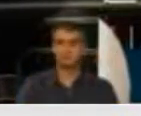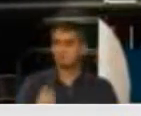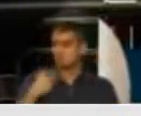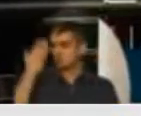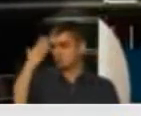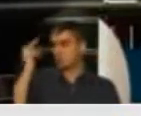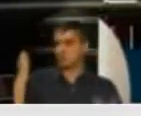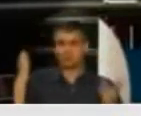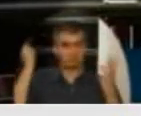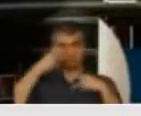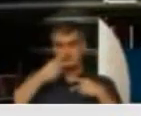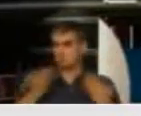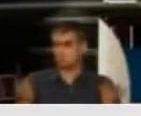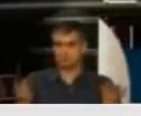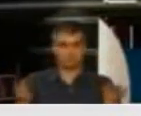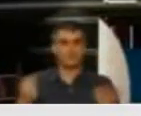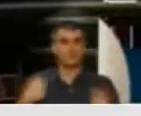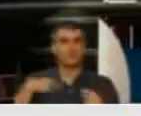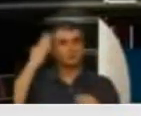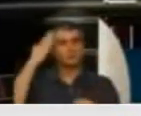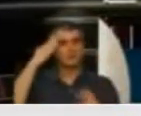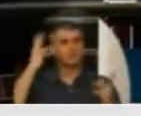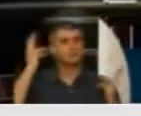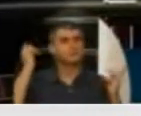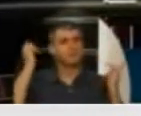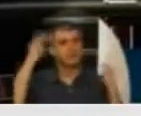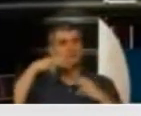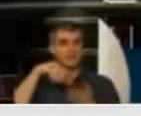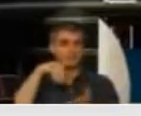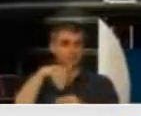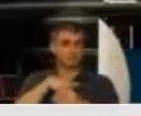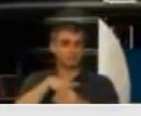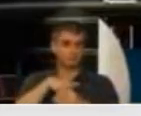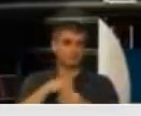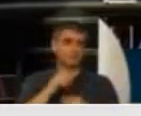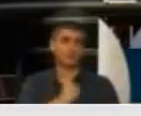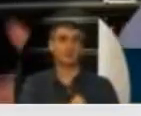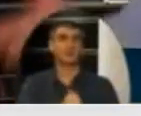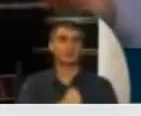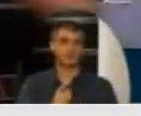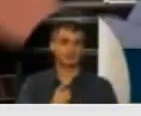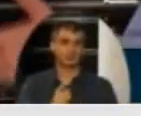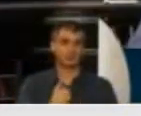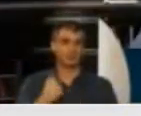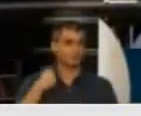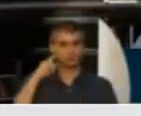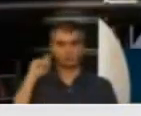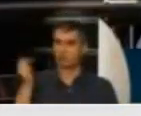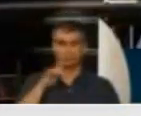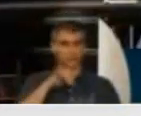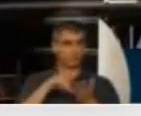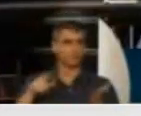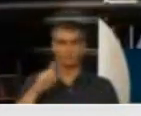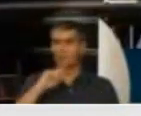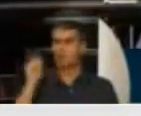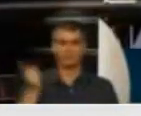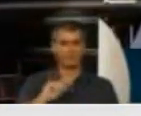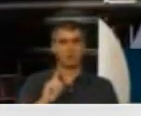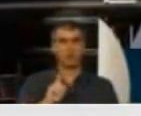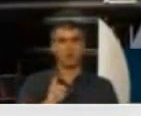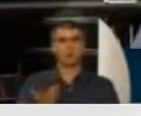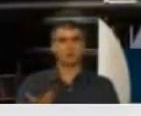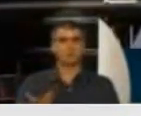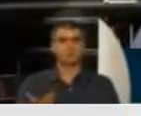מכירים דיל. אנחנו מכירים הסכם שבדמי מפתח שלו, לצערנו, ונדמה לי שכל היושבים פה לשולחן, אף אחד מהם ליבו